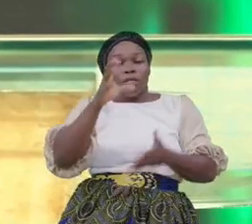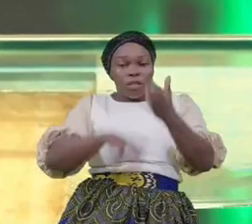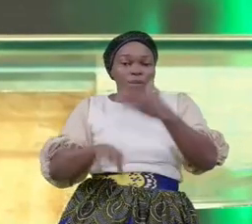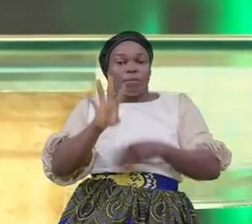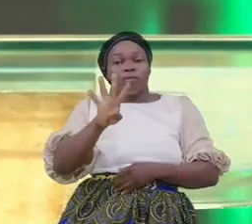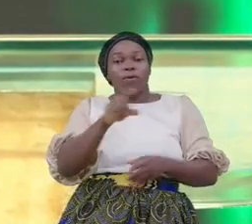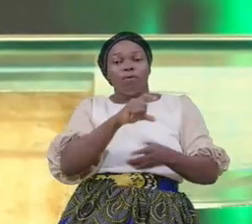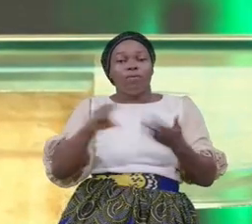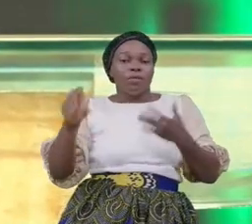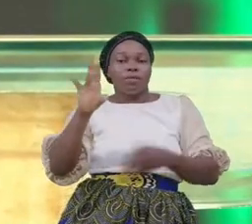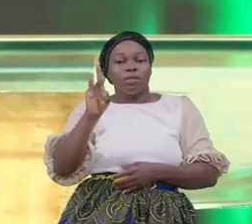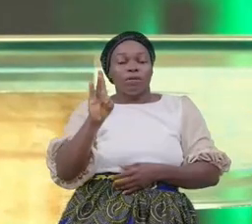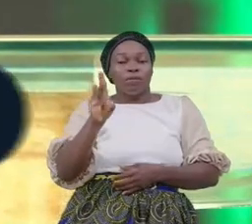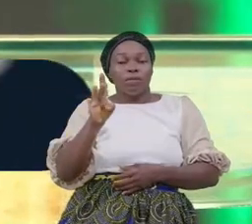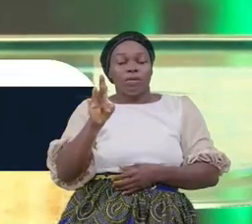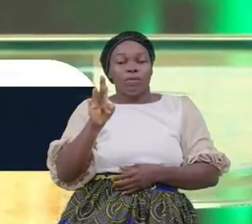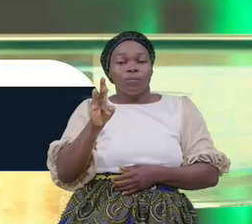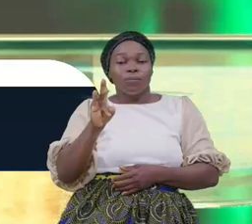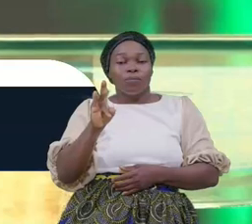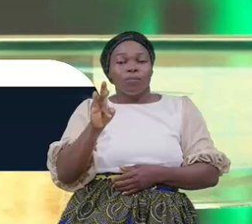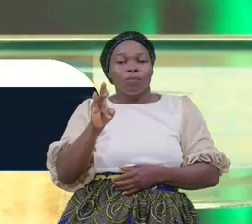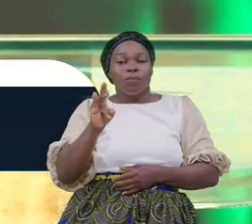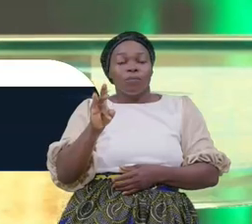J'ai lu le verset 17.